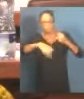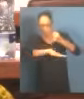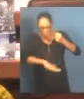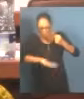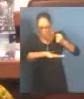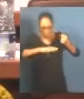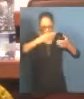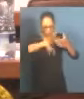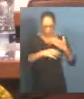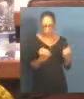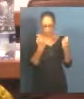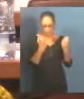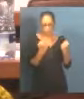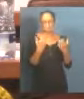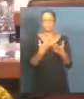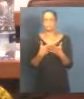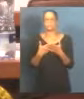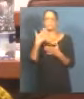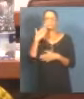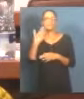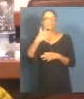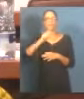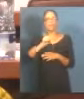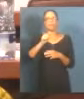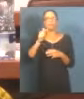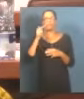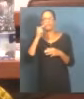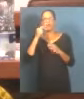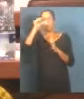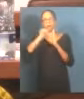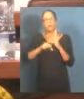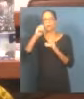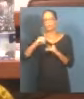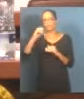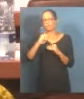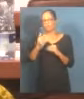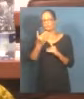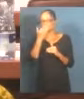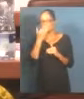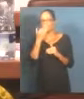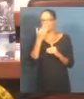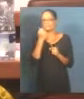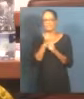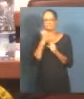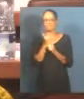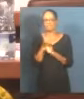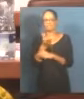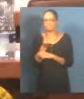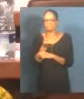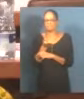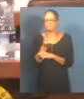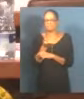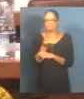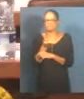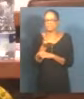Et si nous nous donnons comme horizon octobre, eh bien, ce sera un travail essentiellement